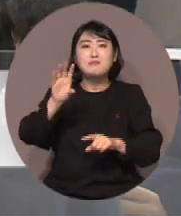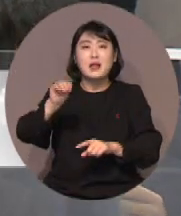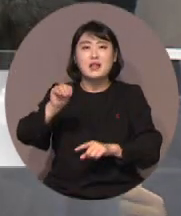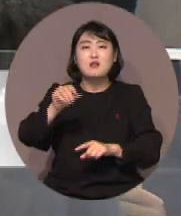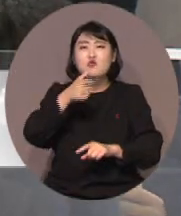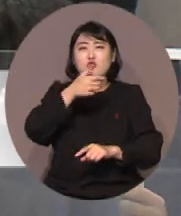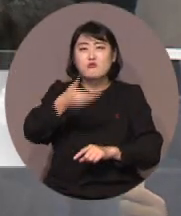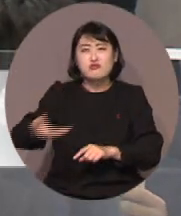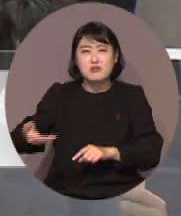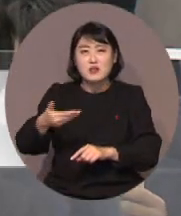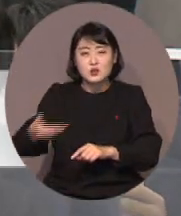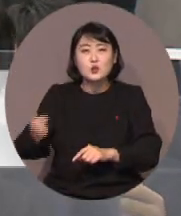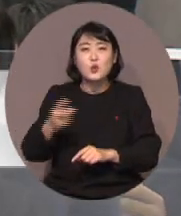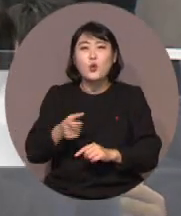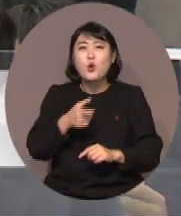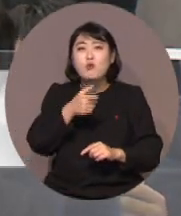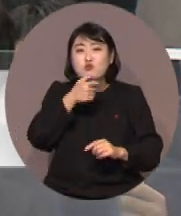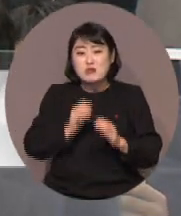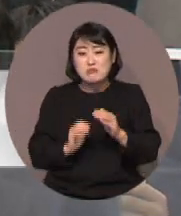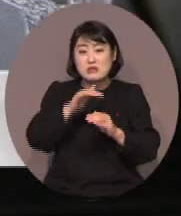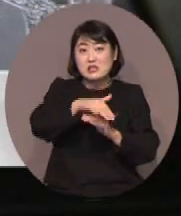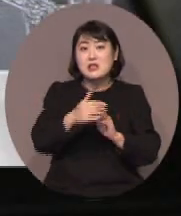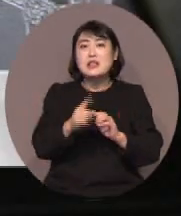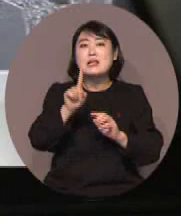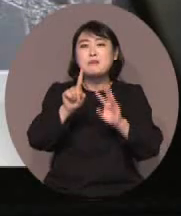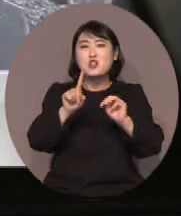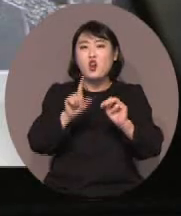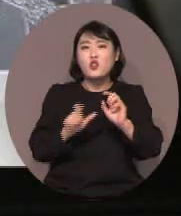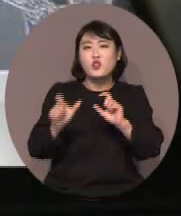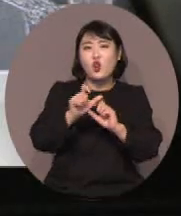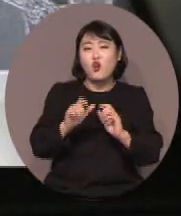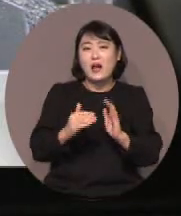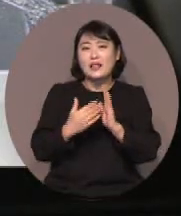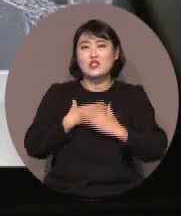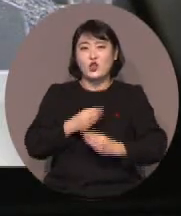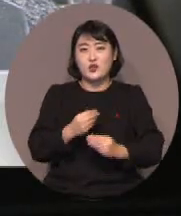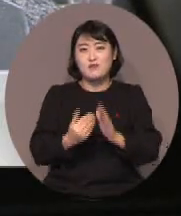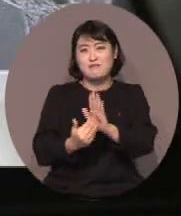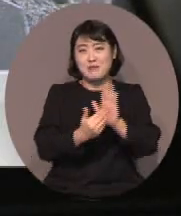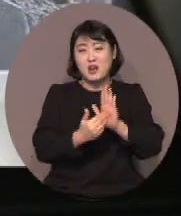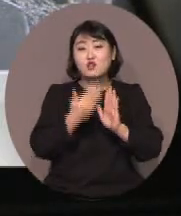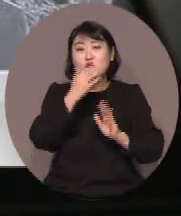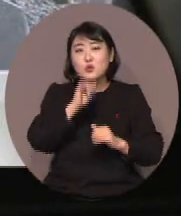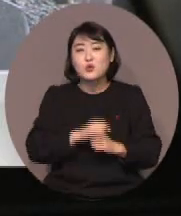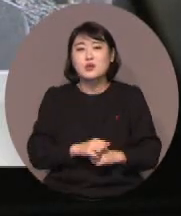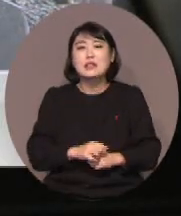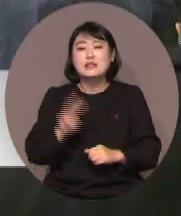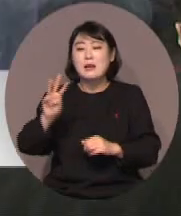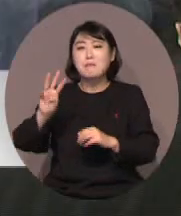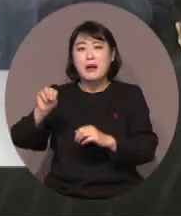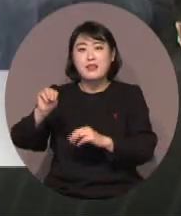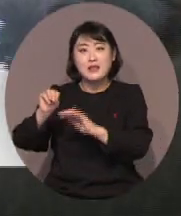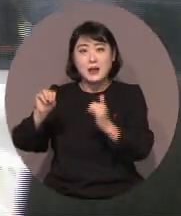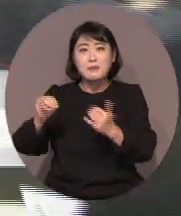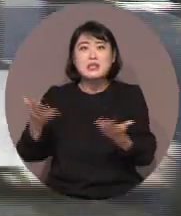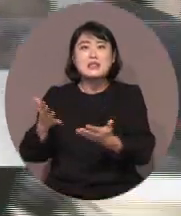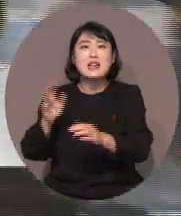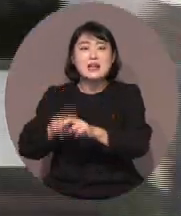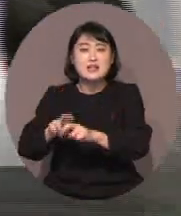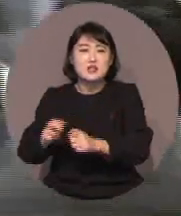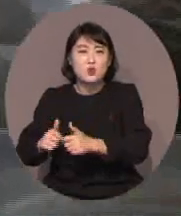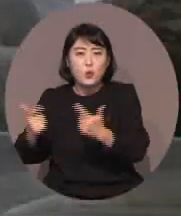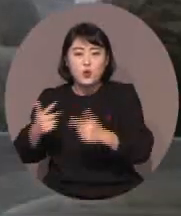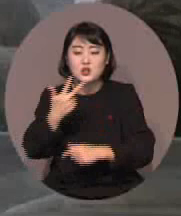유량 홍수 여우고 1m를 갖춘 안전한 하천으로 탈바꿈하고 특히 3만여 명의 고용창출과